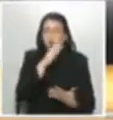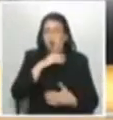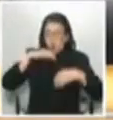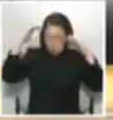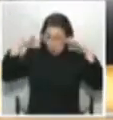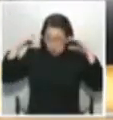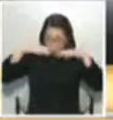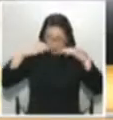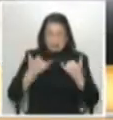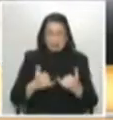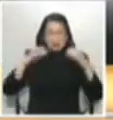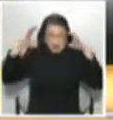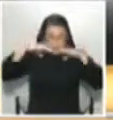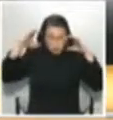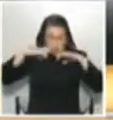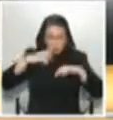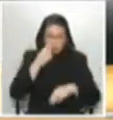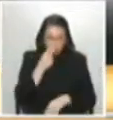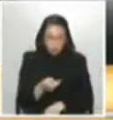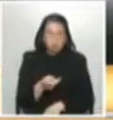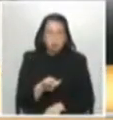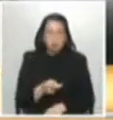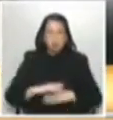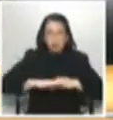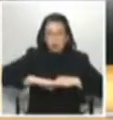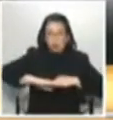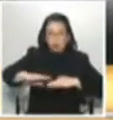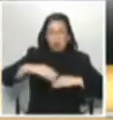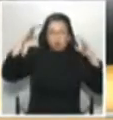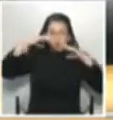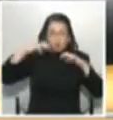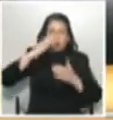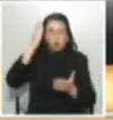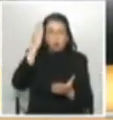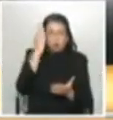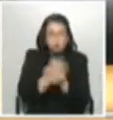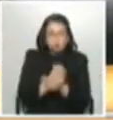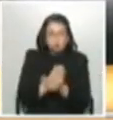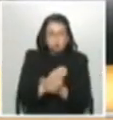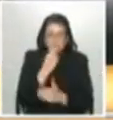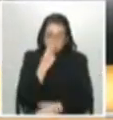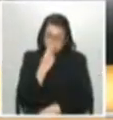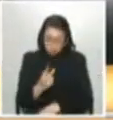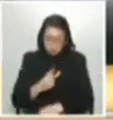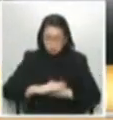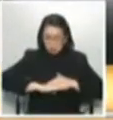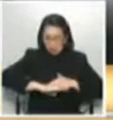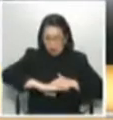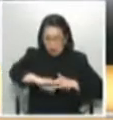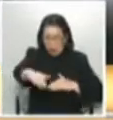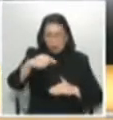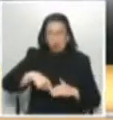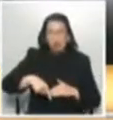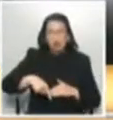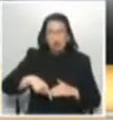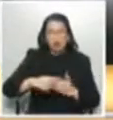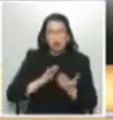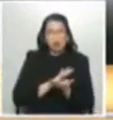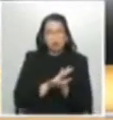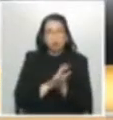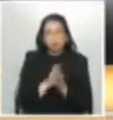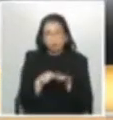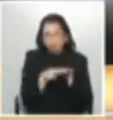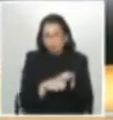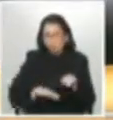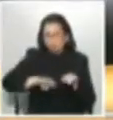ช่วงนี้หน้าฝนนะท่านก็ยิ่งต้องดูแลหนักหลังฝนตกไปเนี่ยทุกปีเนี่ยผมเห็นทางหลวงชนบทเท่าที่เราเดินทางเนี่ย